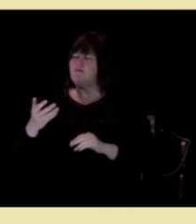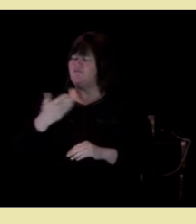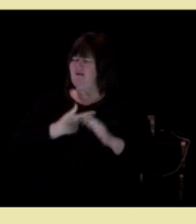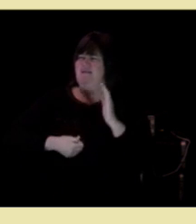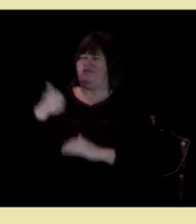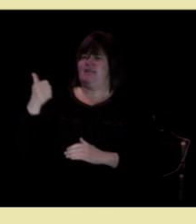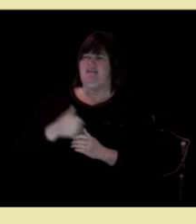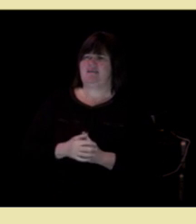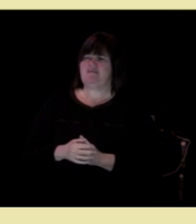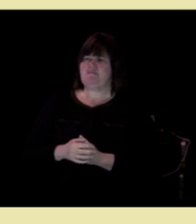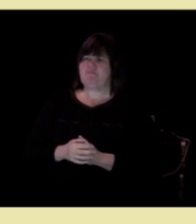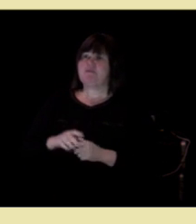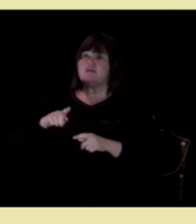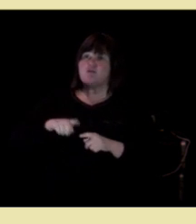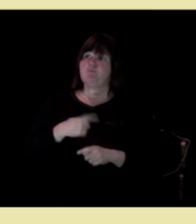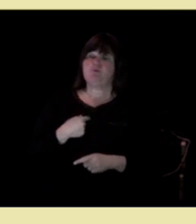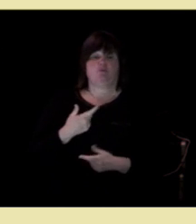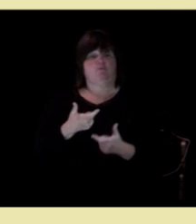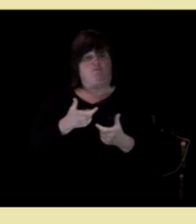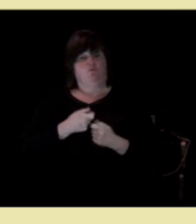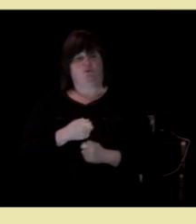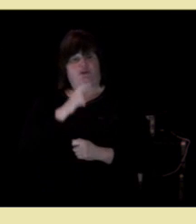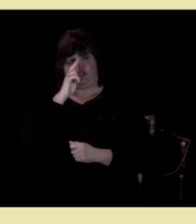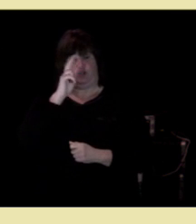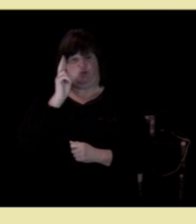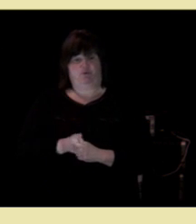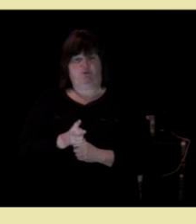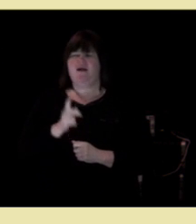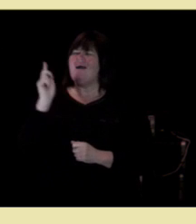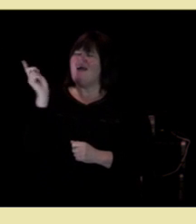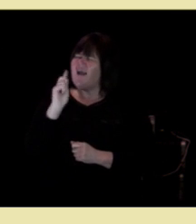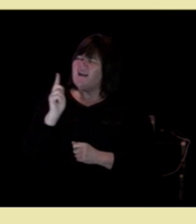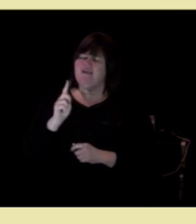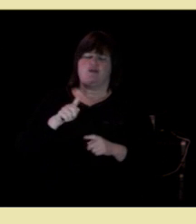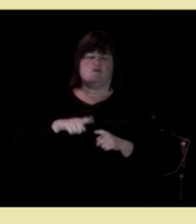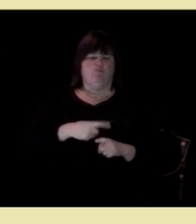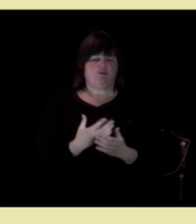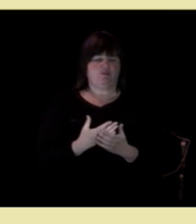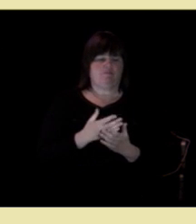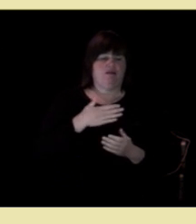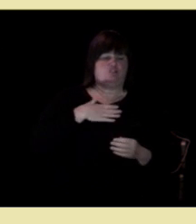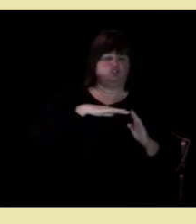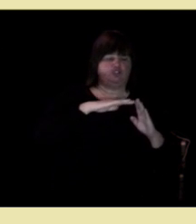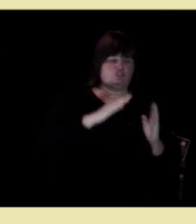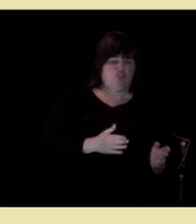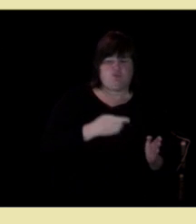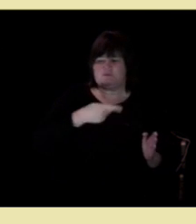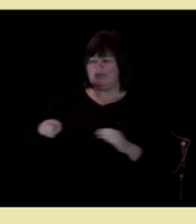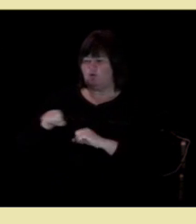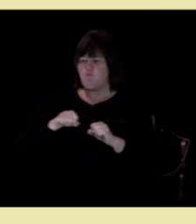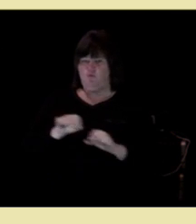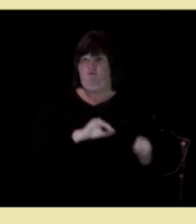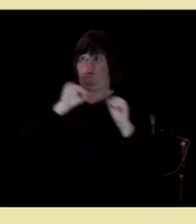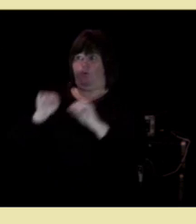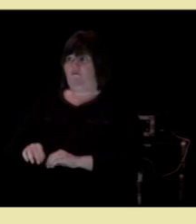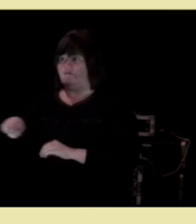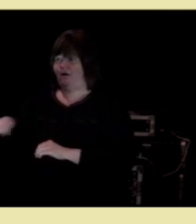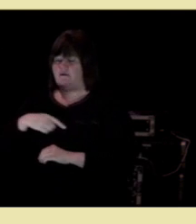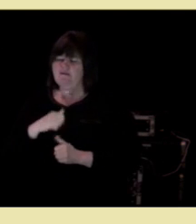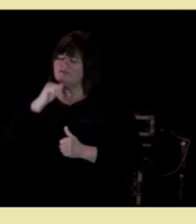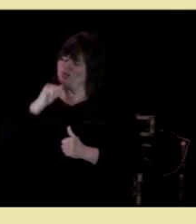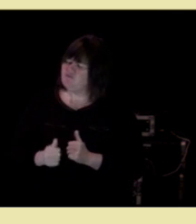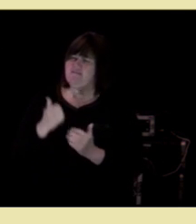begynner med mottak av en ny bruker, eller det begynner med overgang fra sykehus til kommune. De nødvendige oppgavene som må være på